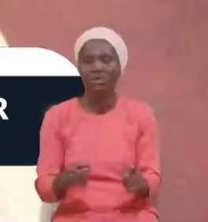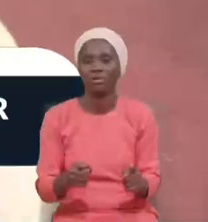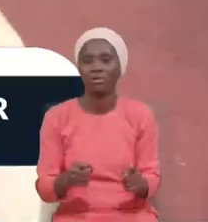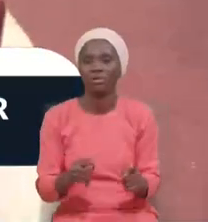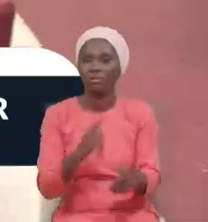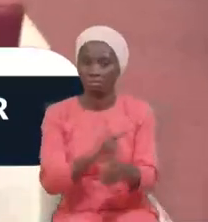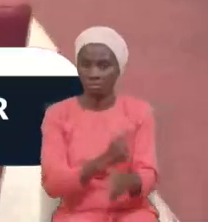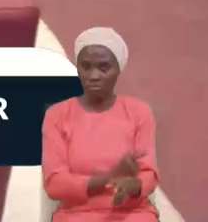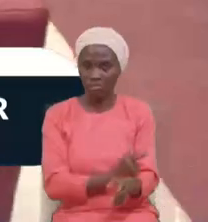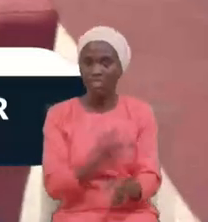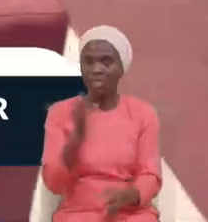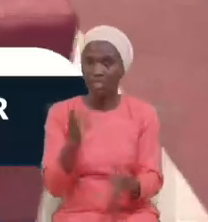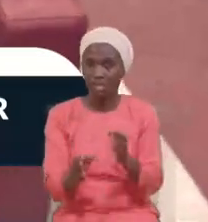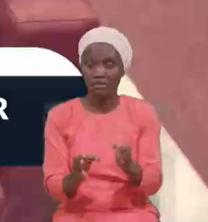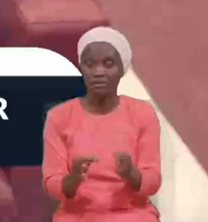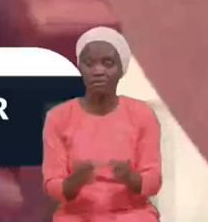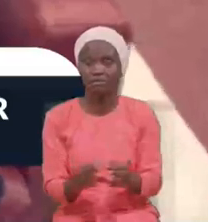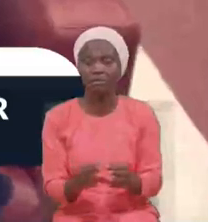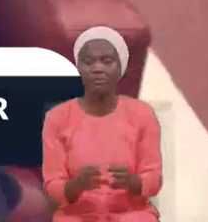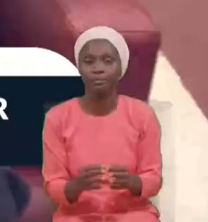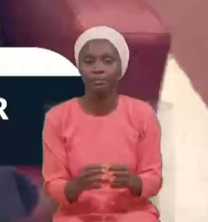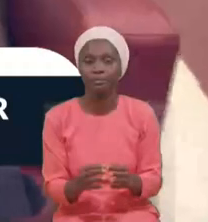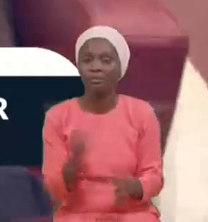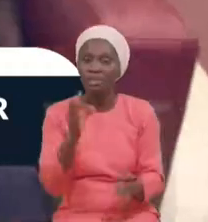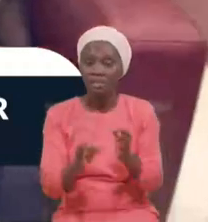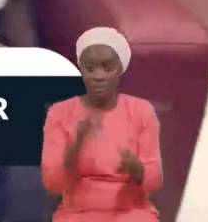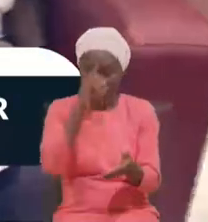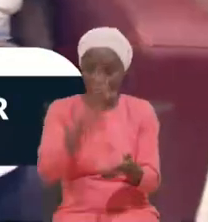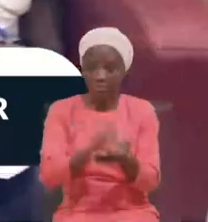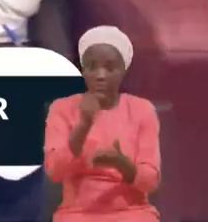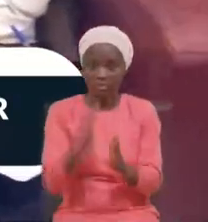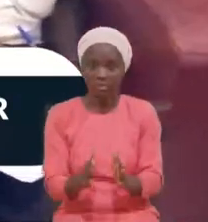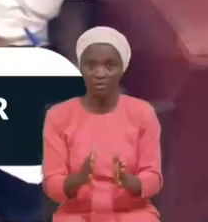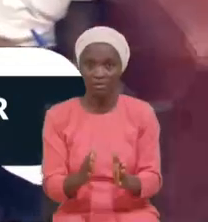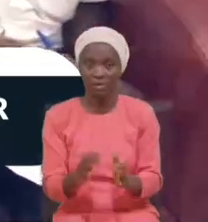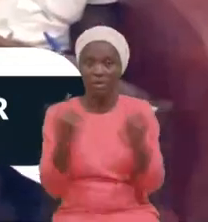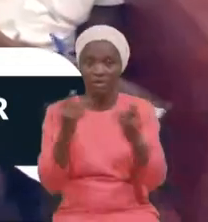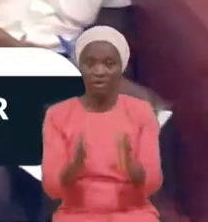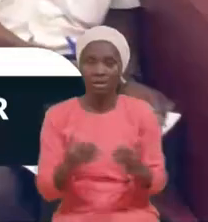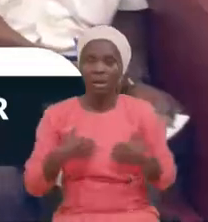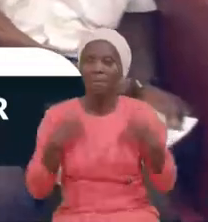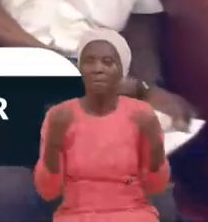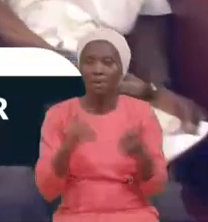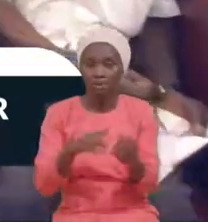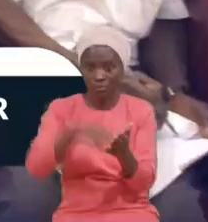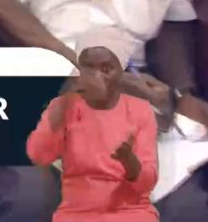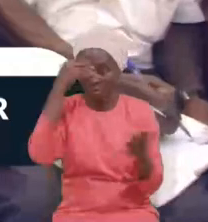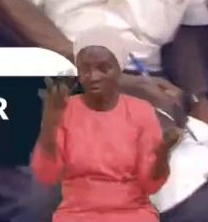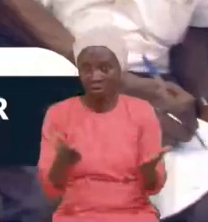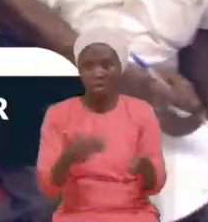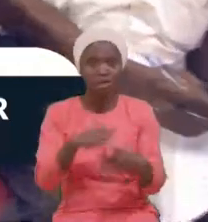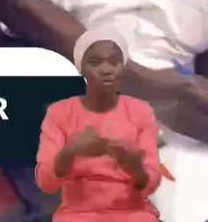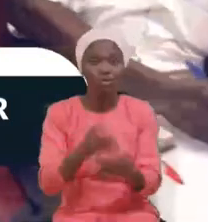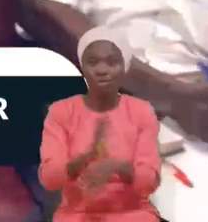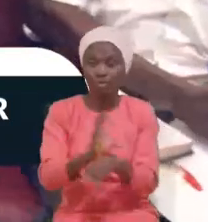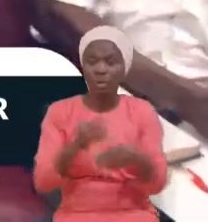passage. Chaque pécheur a beaucoup de choses à apprendre ici. Tout croyant a beaucoup de choses à apprendre ici.